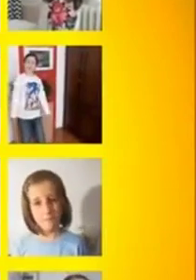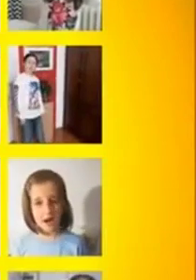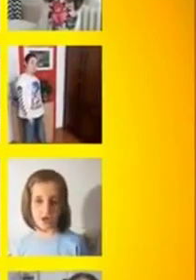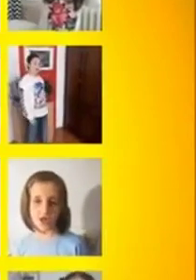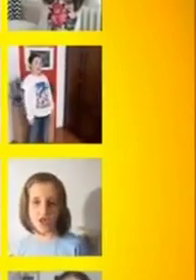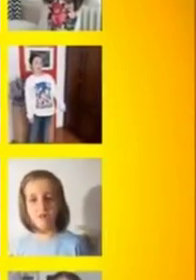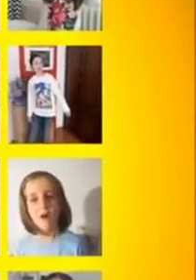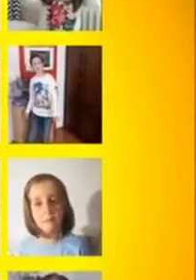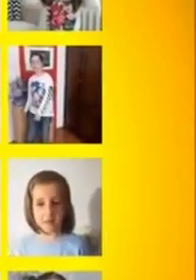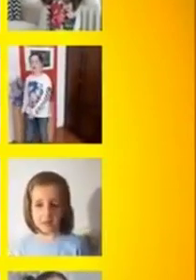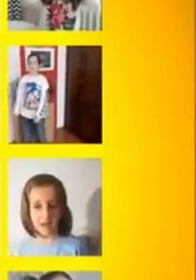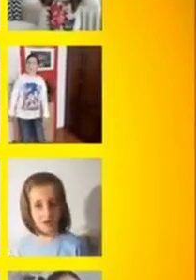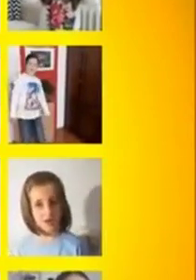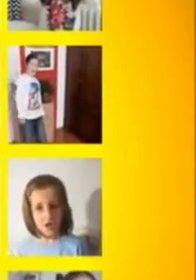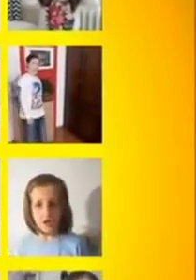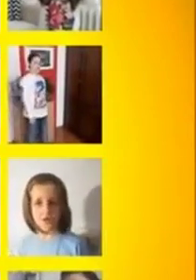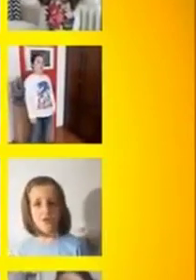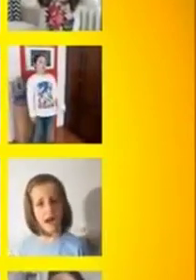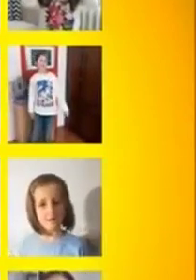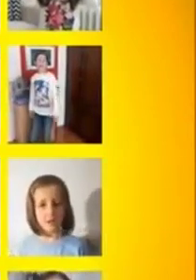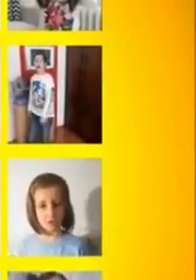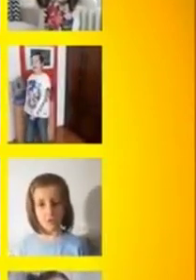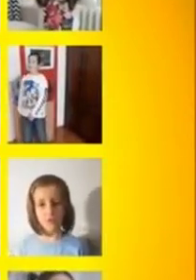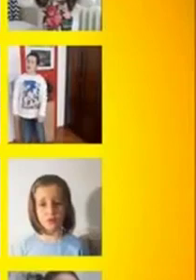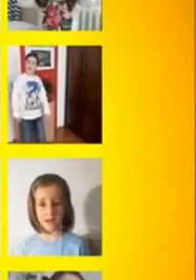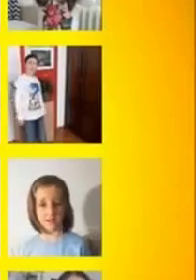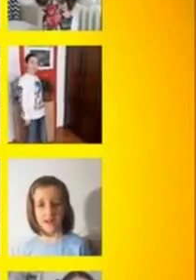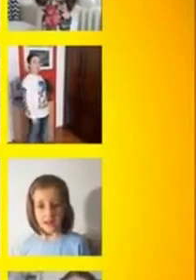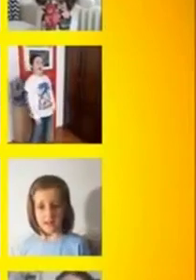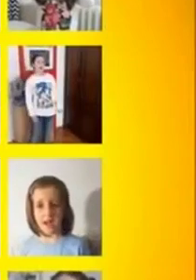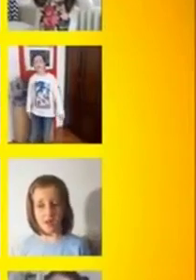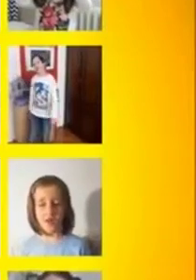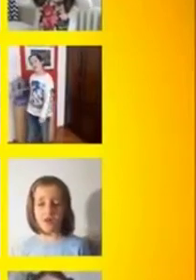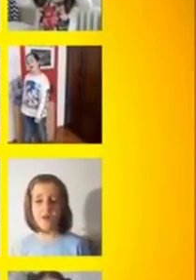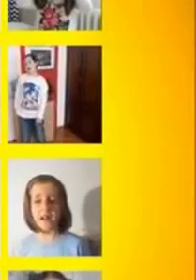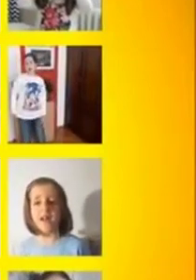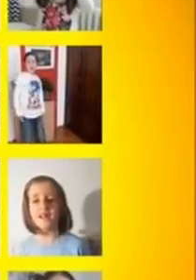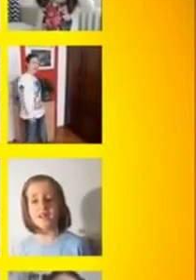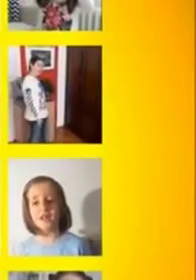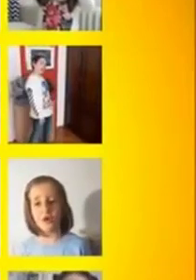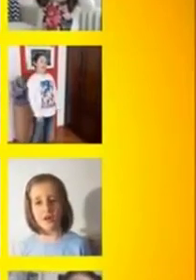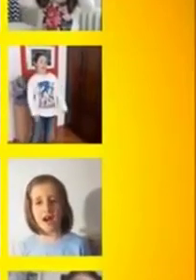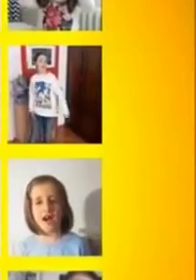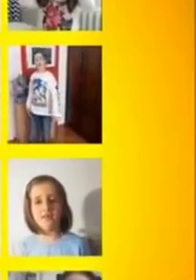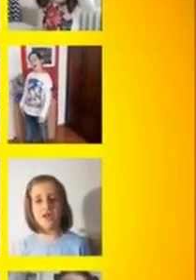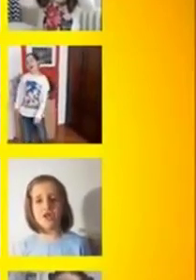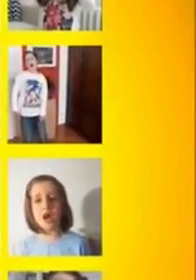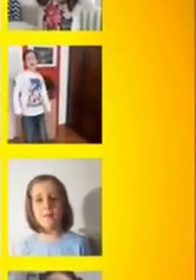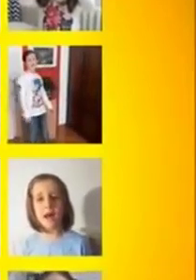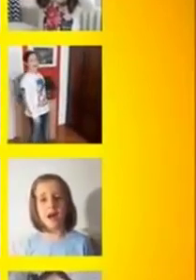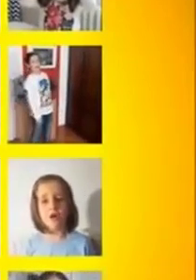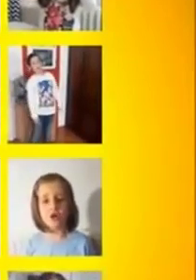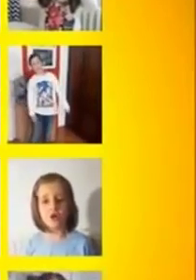što pažljivo biraš. Drugarstvo čuvaj, jer ono vrijedi ko